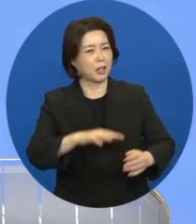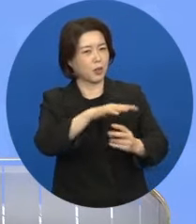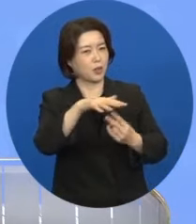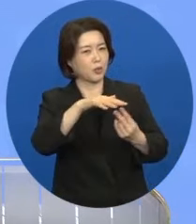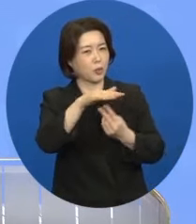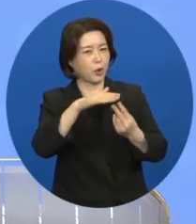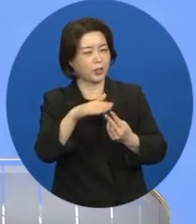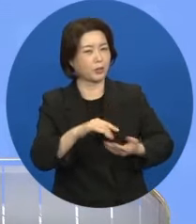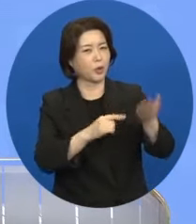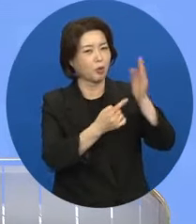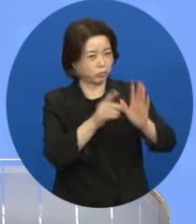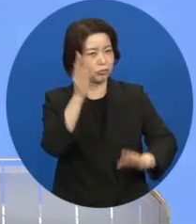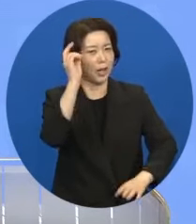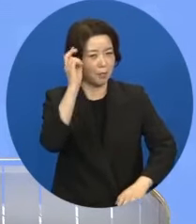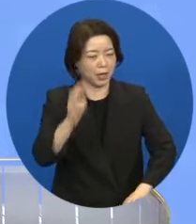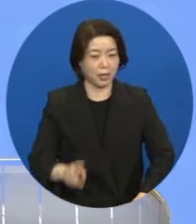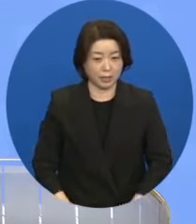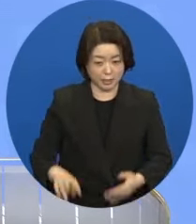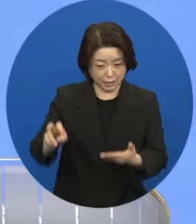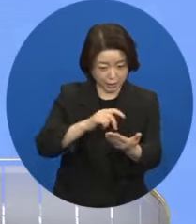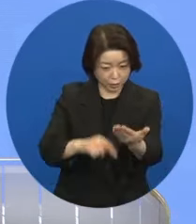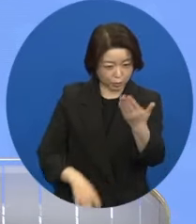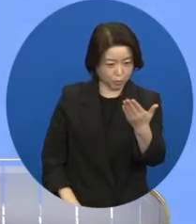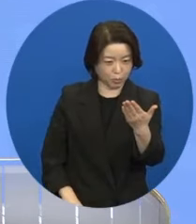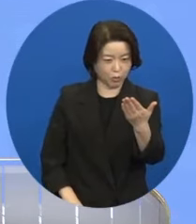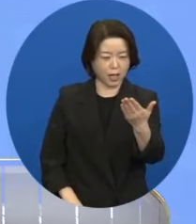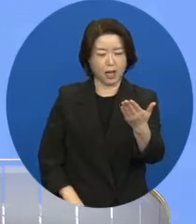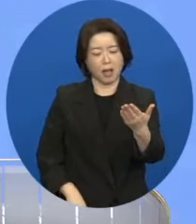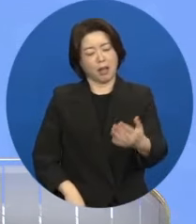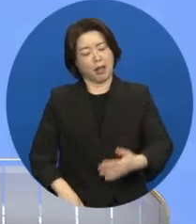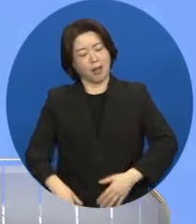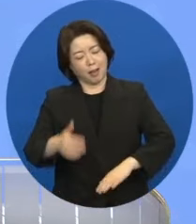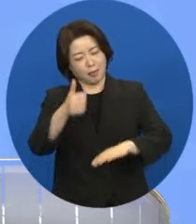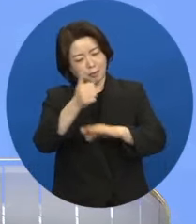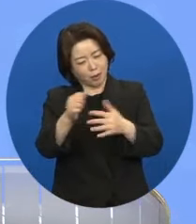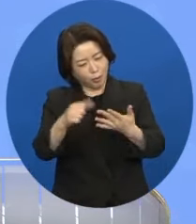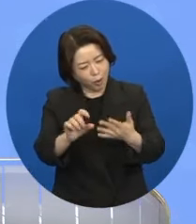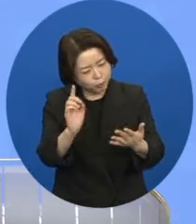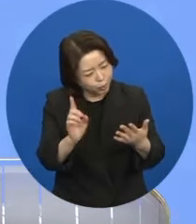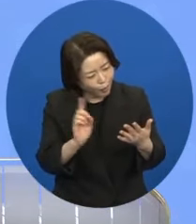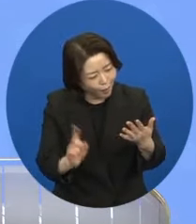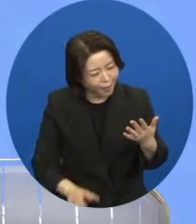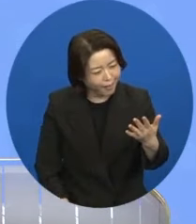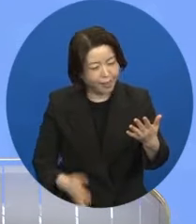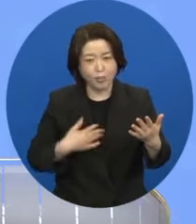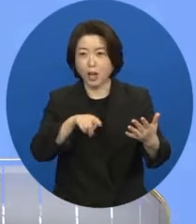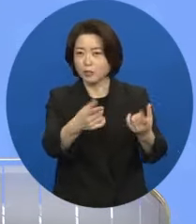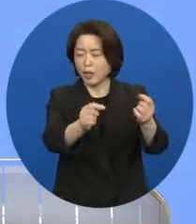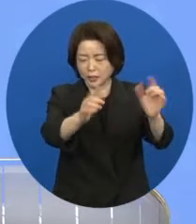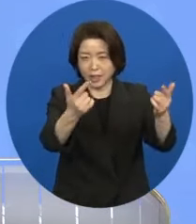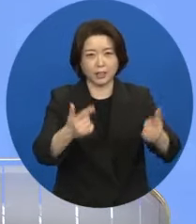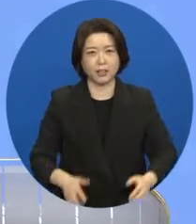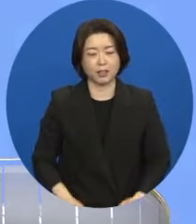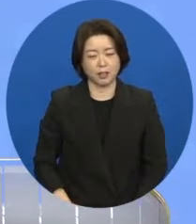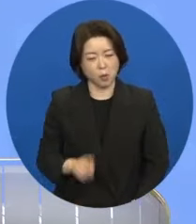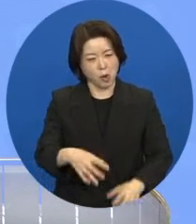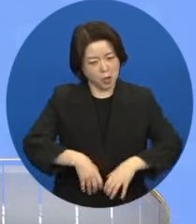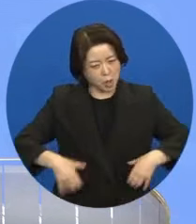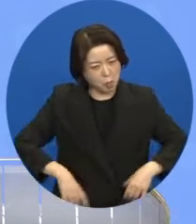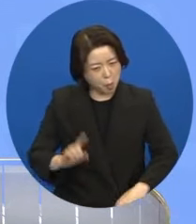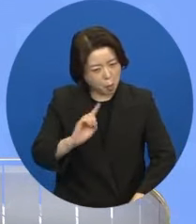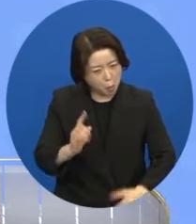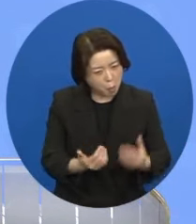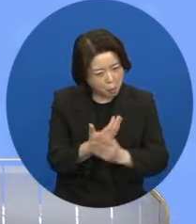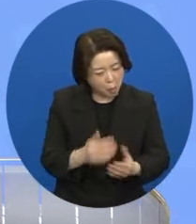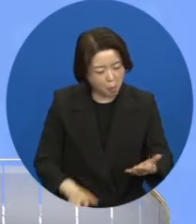카톡으로 카톡으로 제가 그걸 보고 아 뭐 이런 놈이 다 있나 저도 이렇진 않았거든요 야 이런 담대함이 어디서